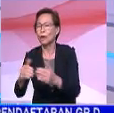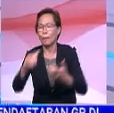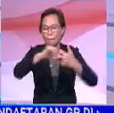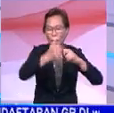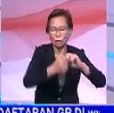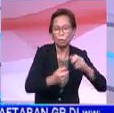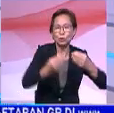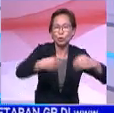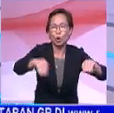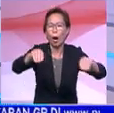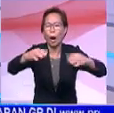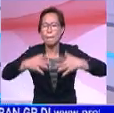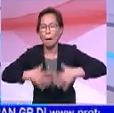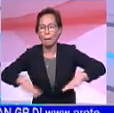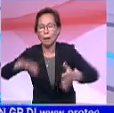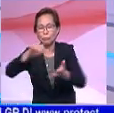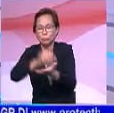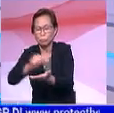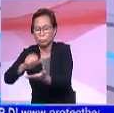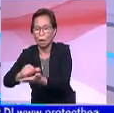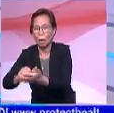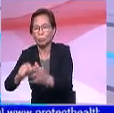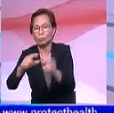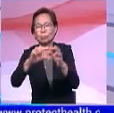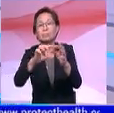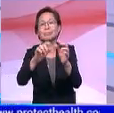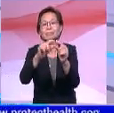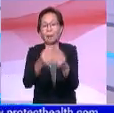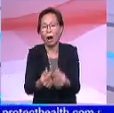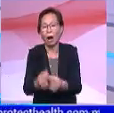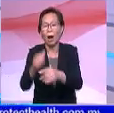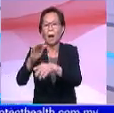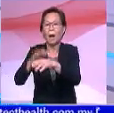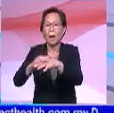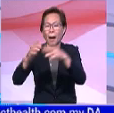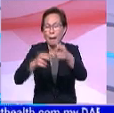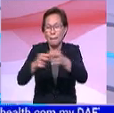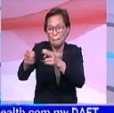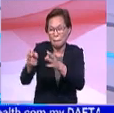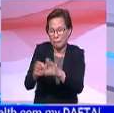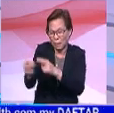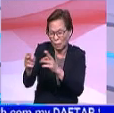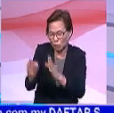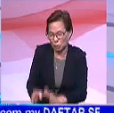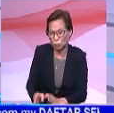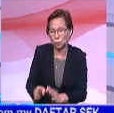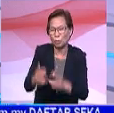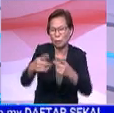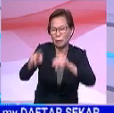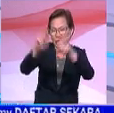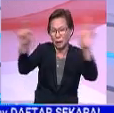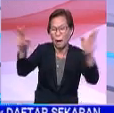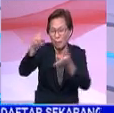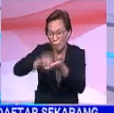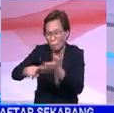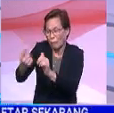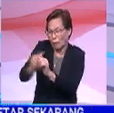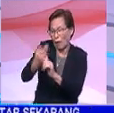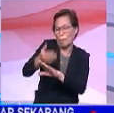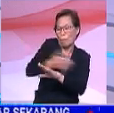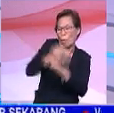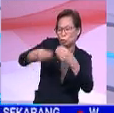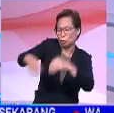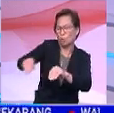isu penjualan pakaian bercetak ayat suci Al-Quran, pengusaha pasaraya digesa peka dan periksa sebelum menjual, dan itu antara fokus negeri